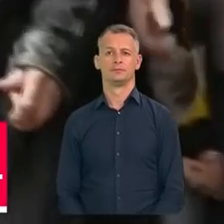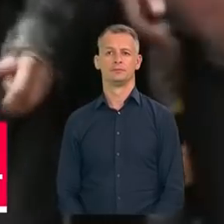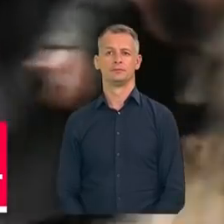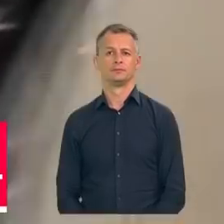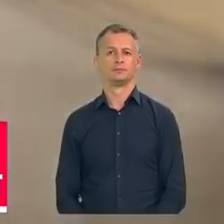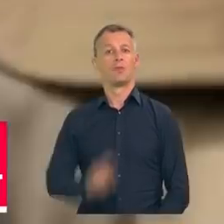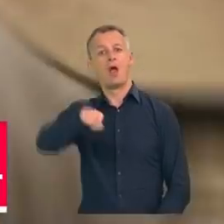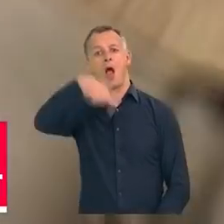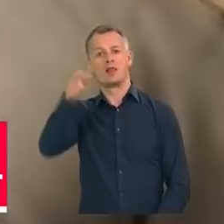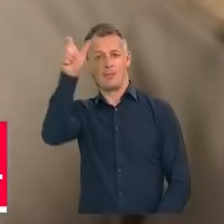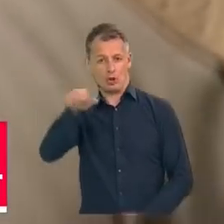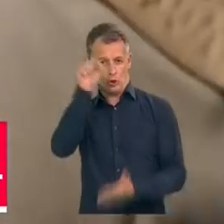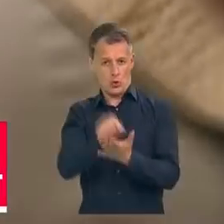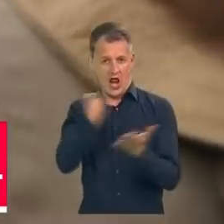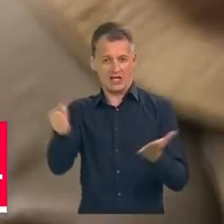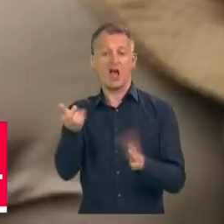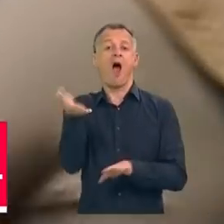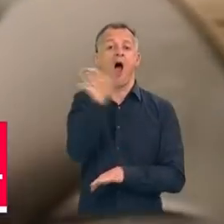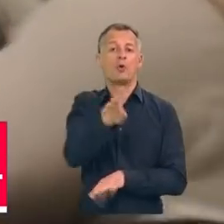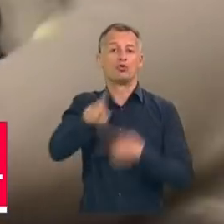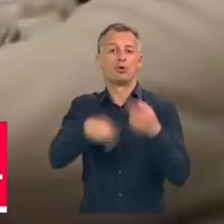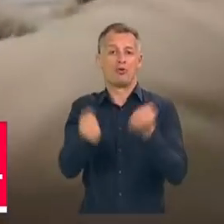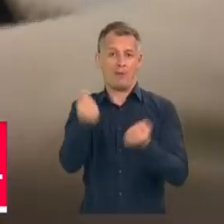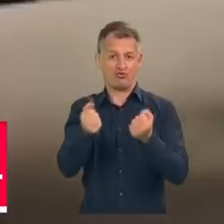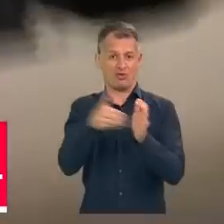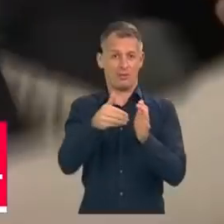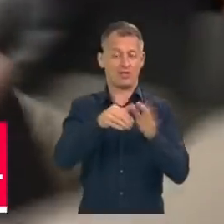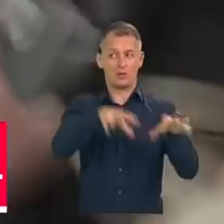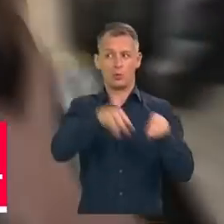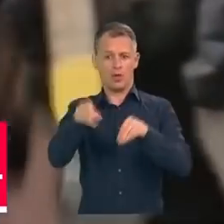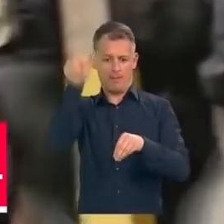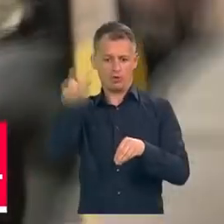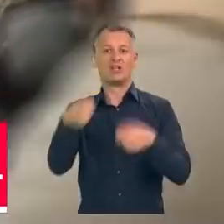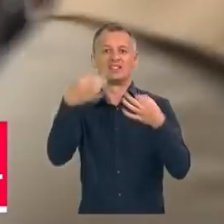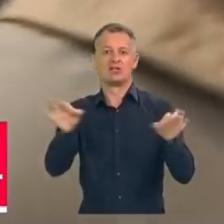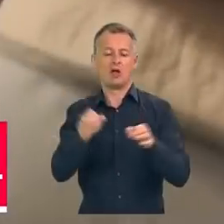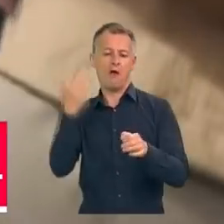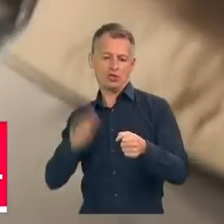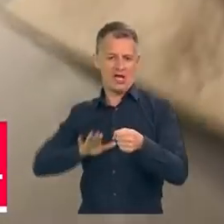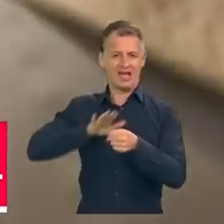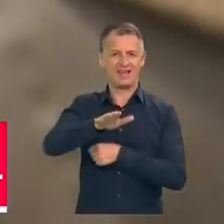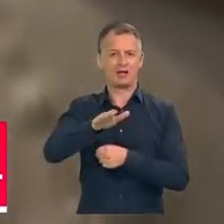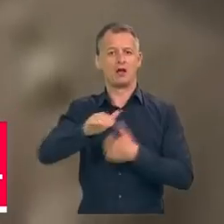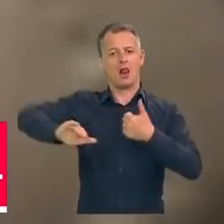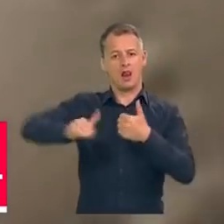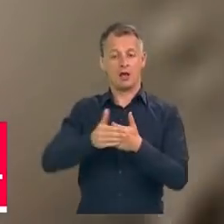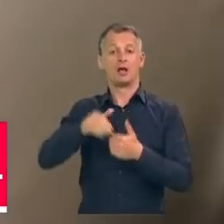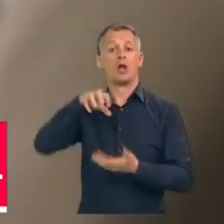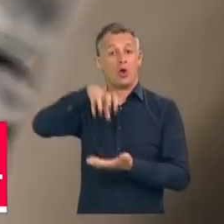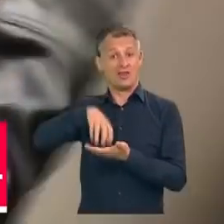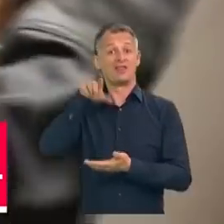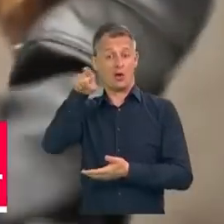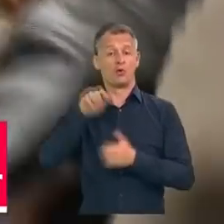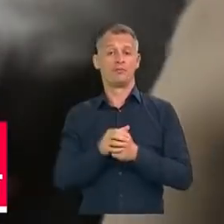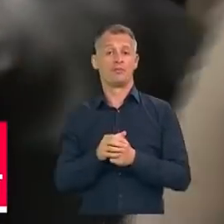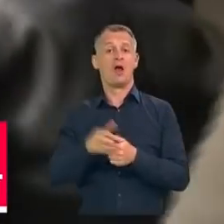Un alt jurnalist a murit după ce o mașină care urma să evacueze 10 persoane a fost atacată în apropiere de Severodonetsk. Anunțul a fost făcut